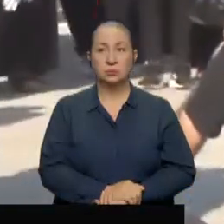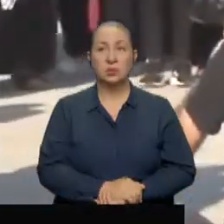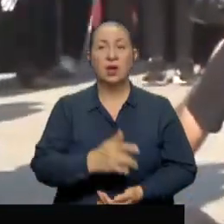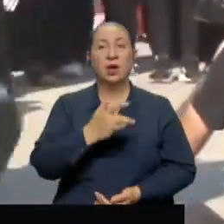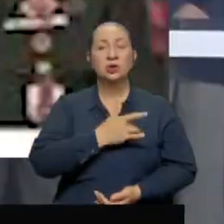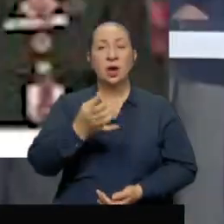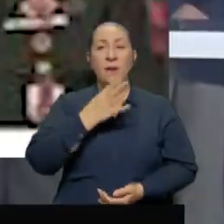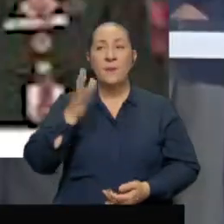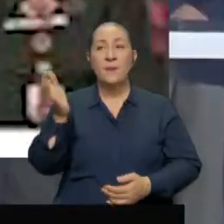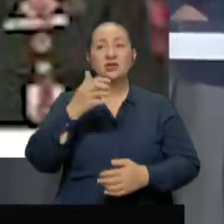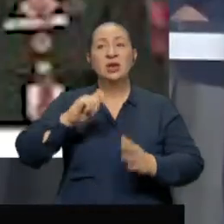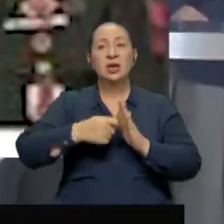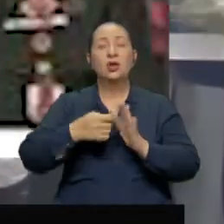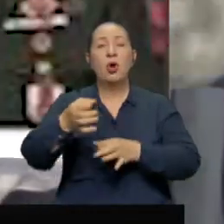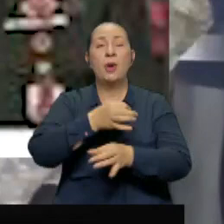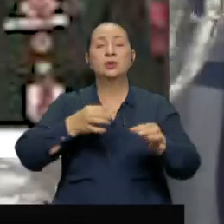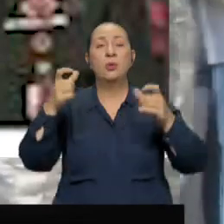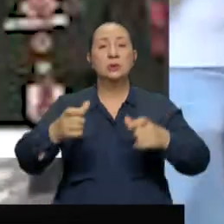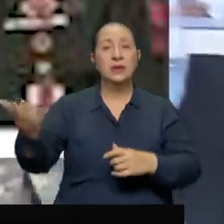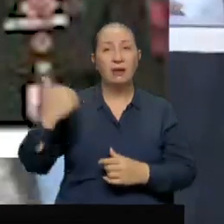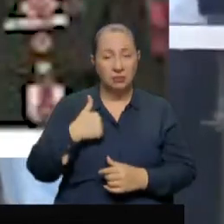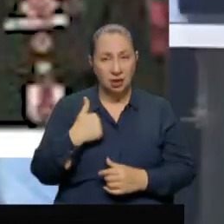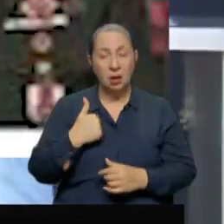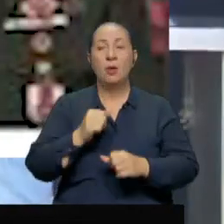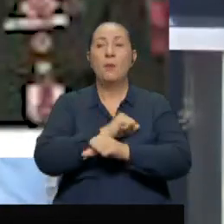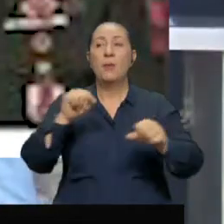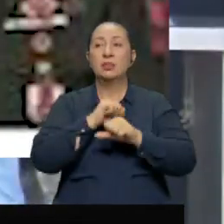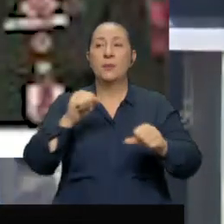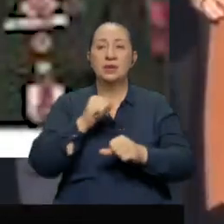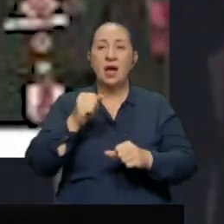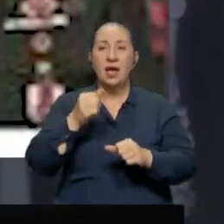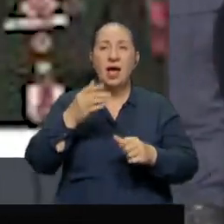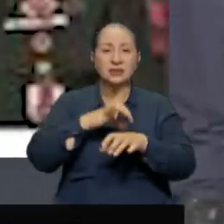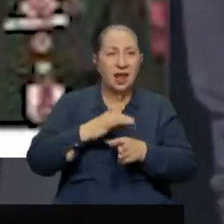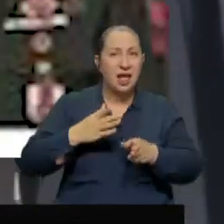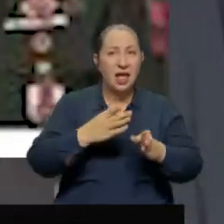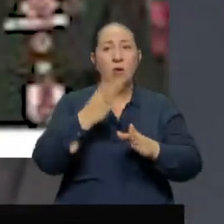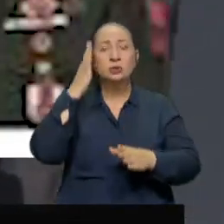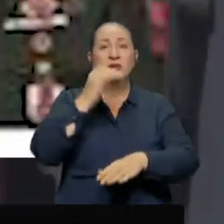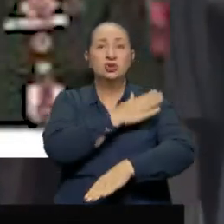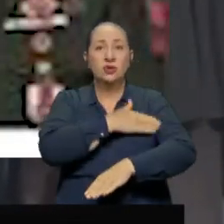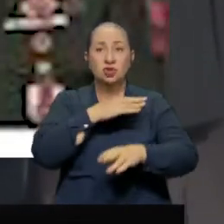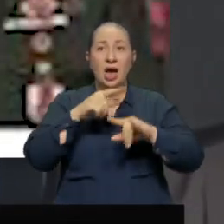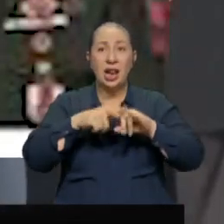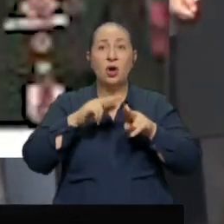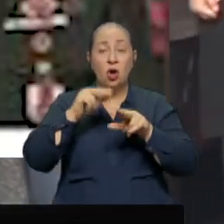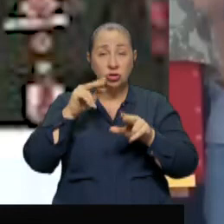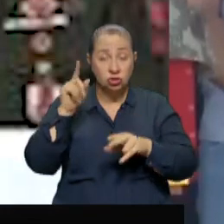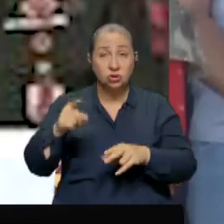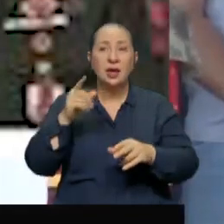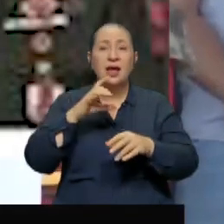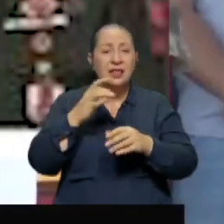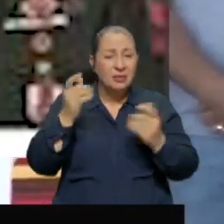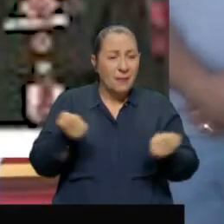Acı haber Pençekilit operasyonu bölgesinden geldi. Patlamada yaralanan uzman çavuş Halil Koç tedavi gördüğü hastanede